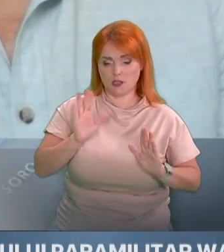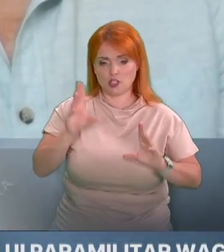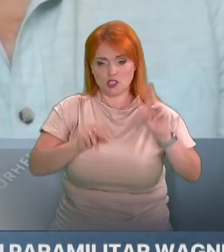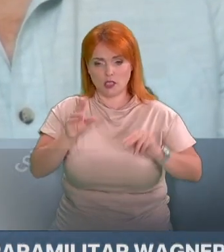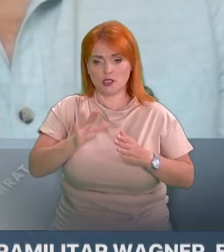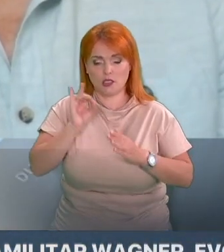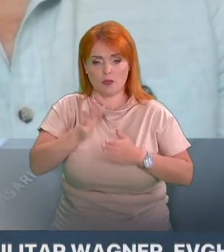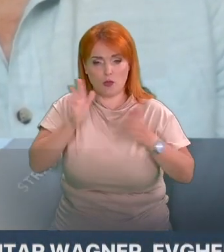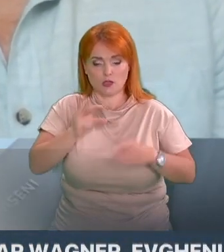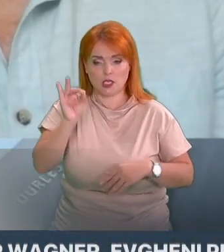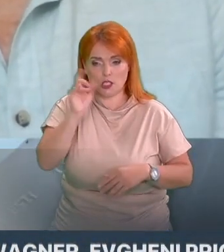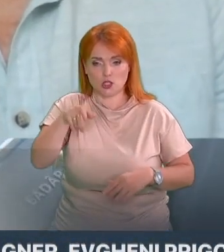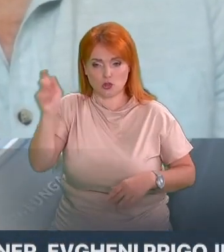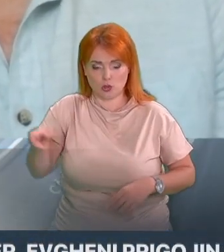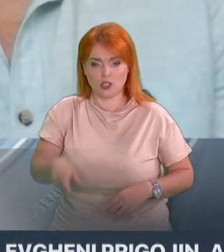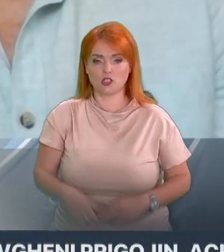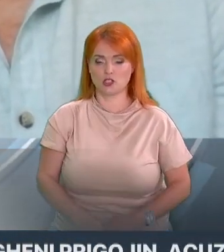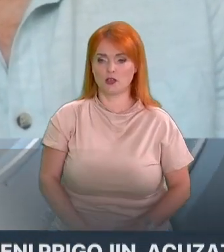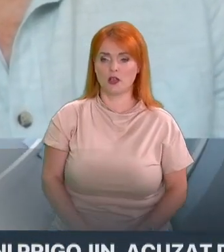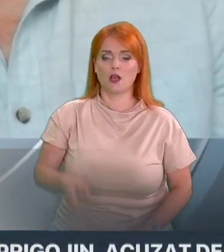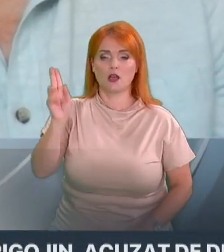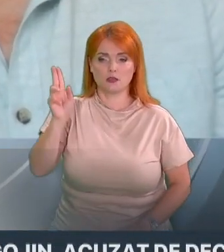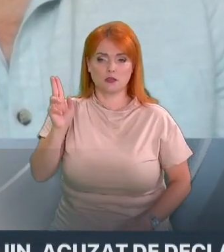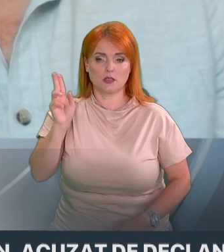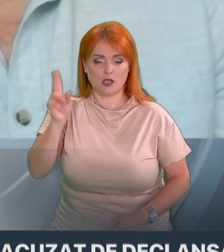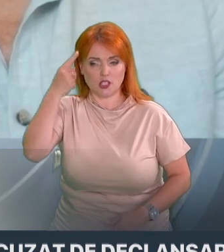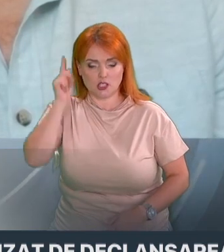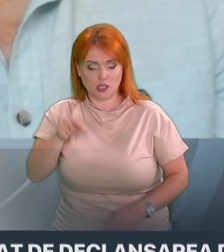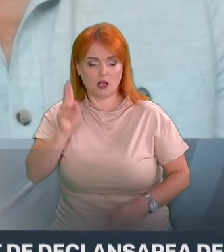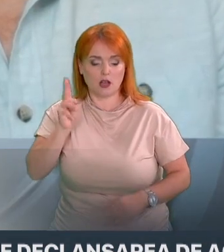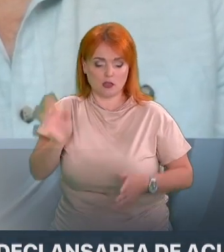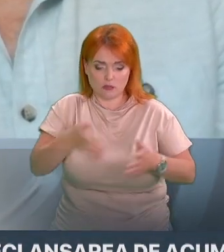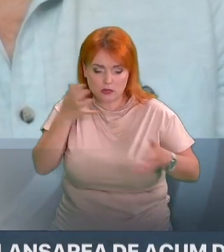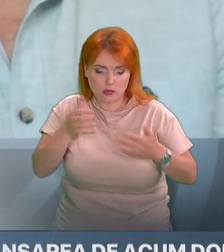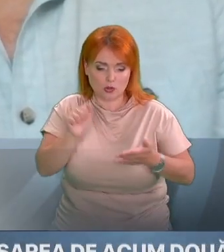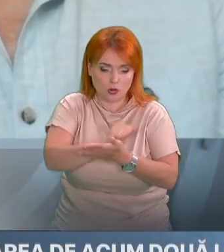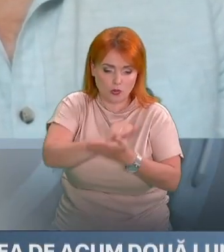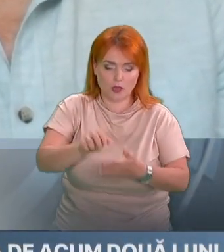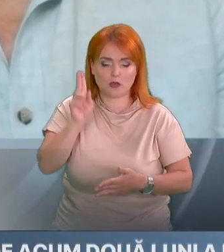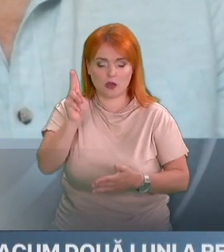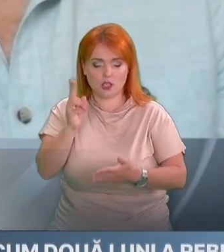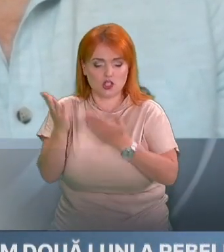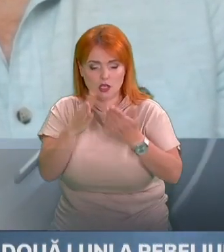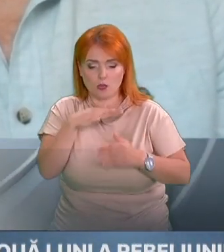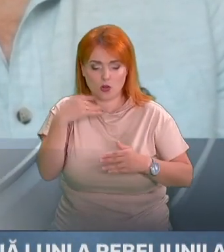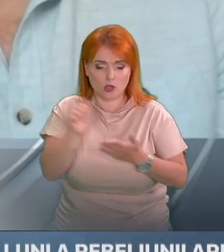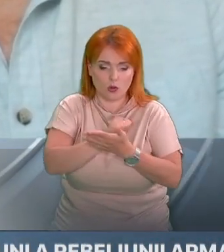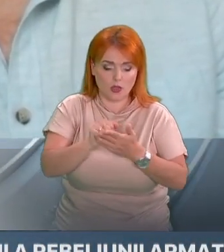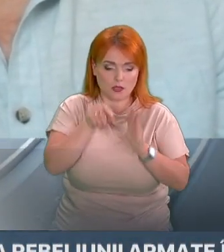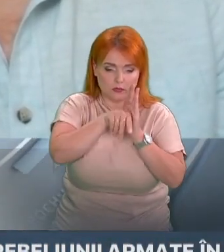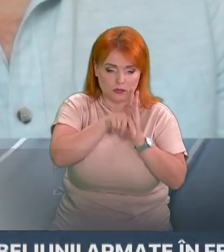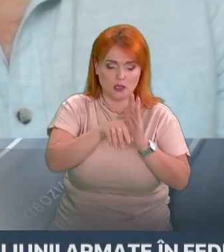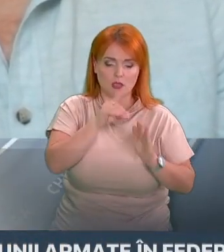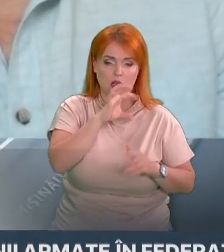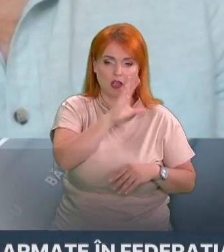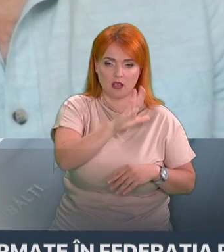să dea verdicte, pentru că lucrează cu documentul de arhivă. Deci acea zi este declanșatorul celui de-al